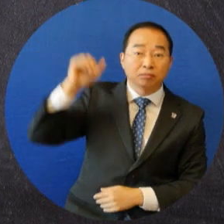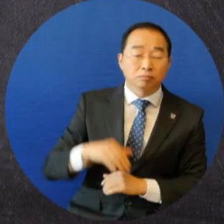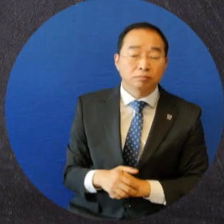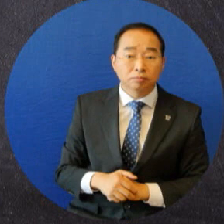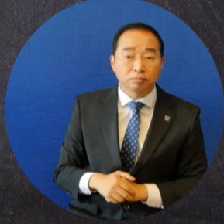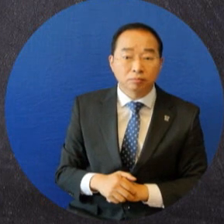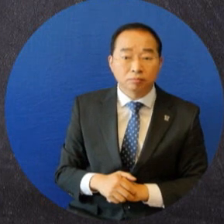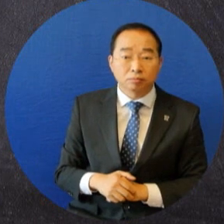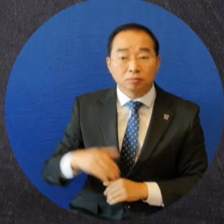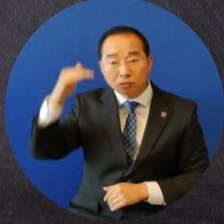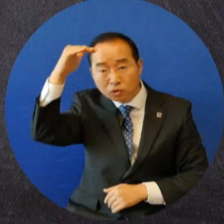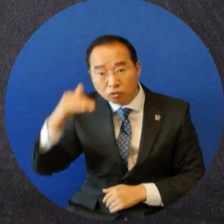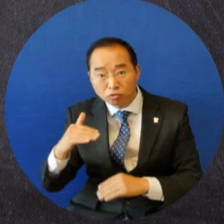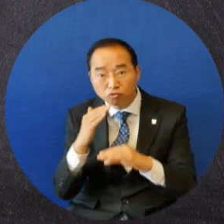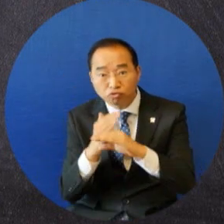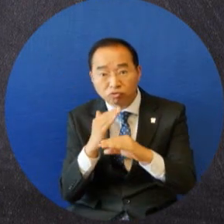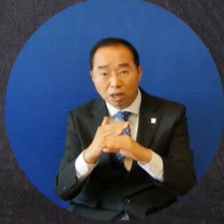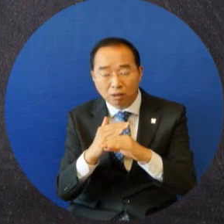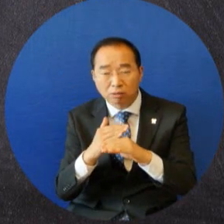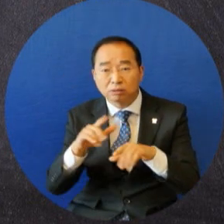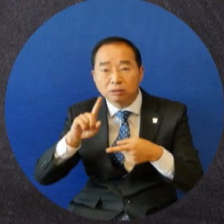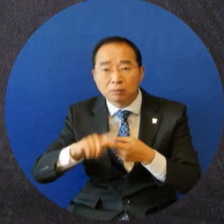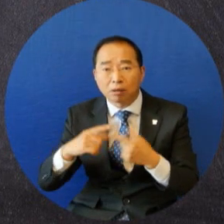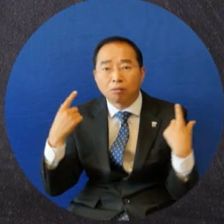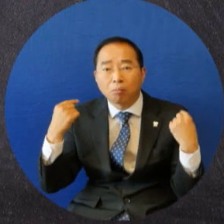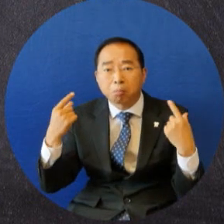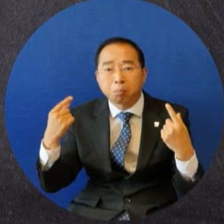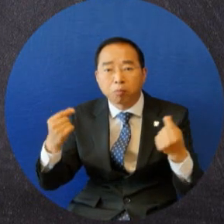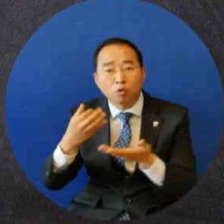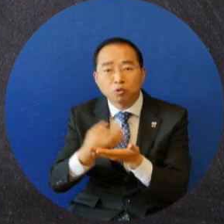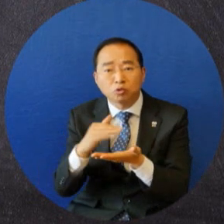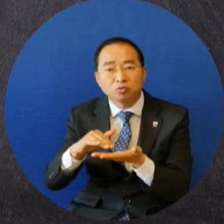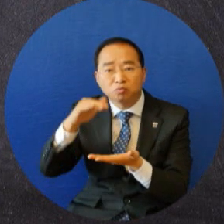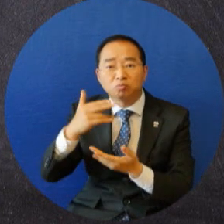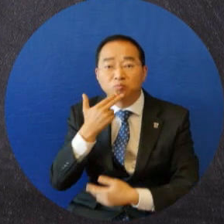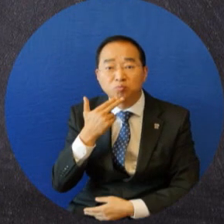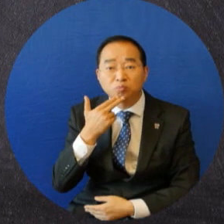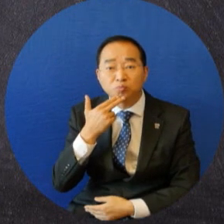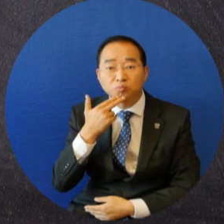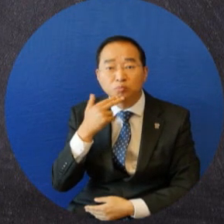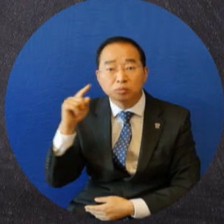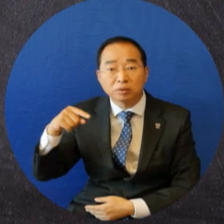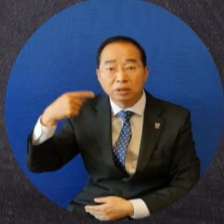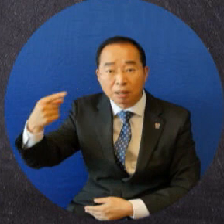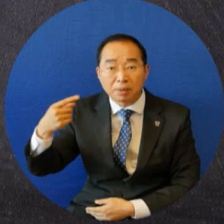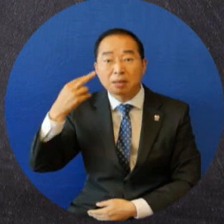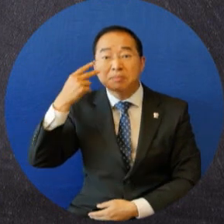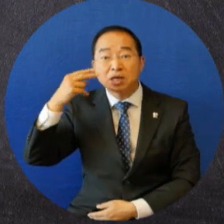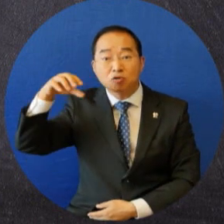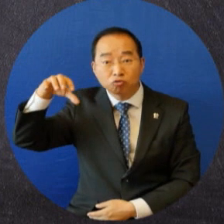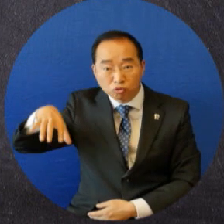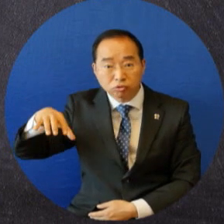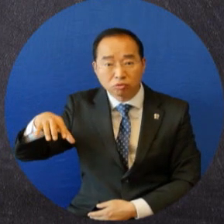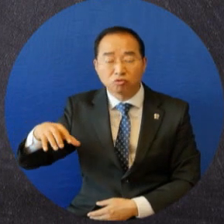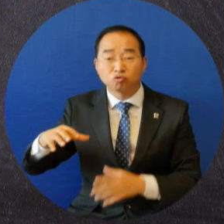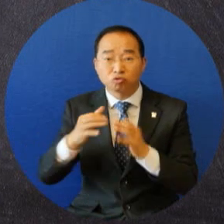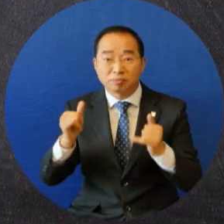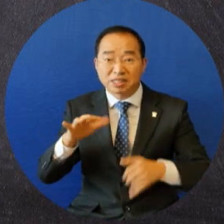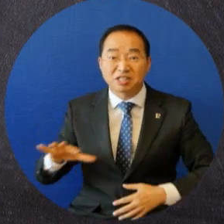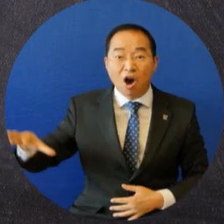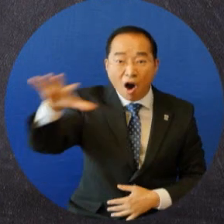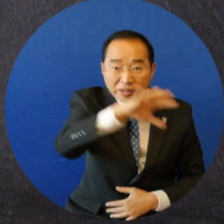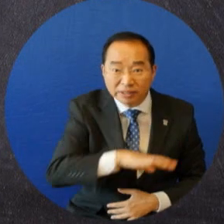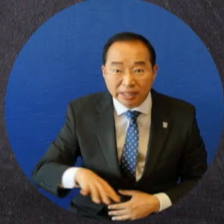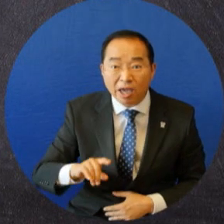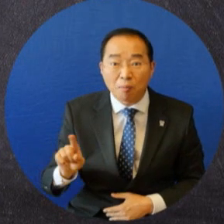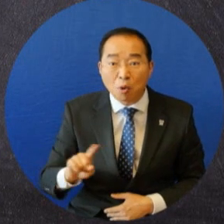차상위 9%만 하더라도 현상 유지를 하고 있습니다. 소득이 늘지 않아요. 그 다음에 미국 국민